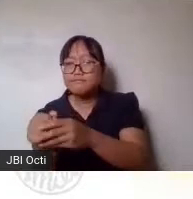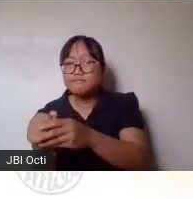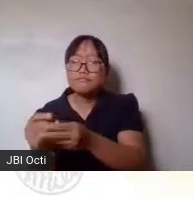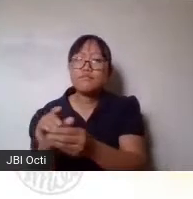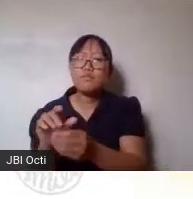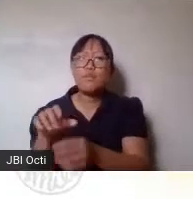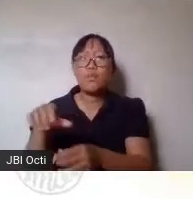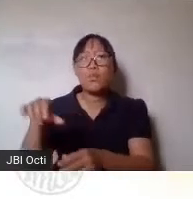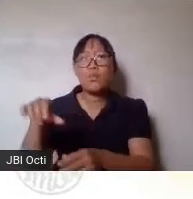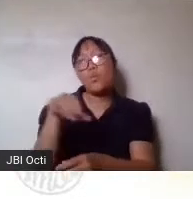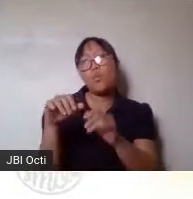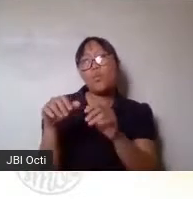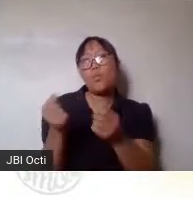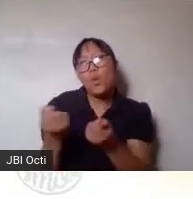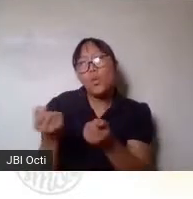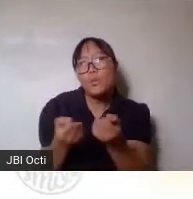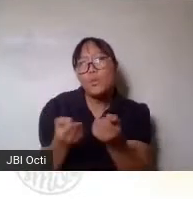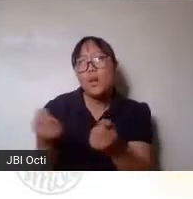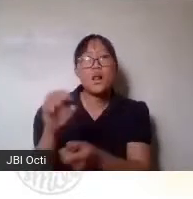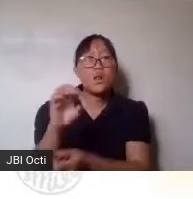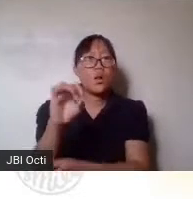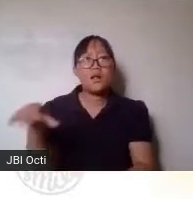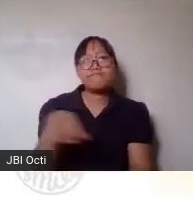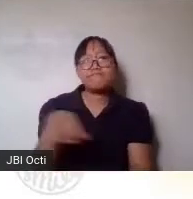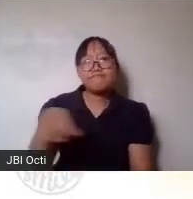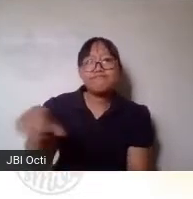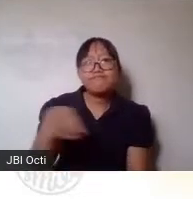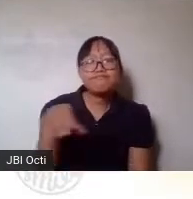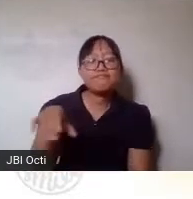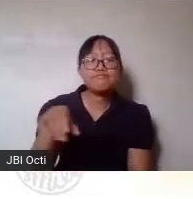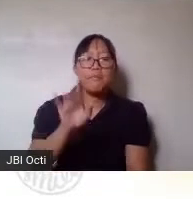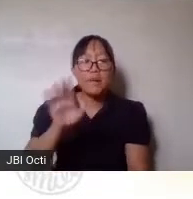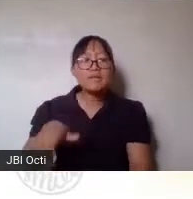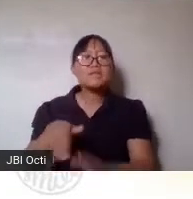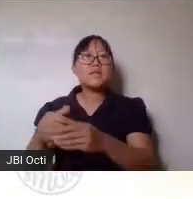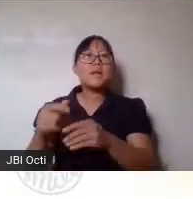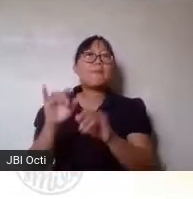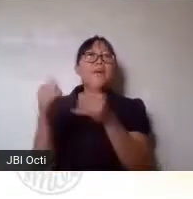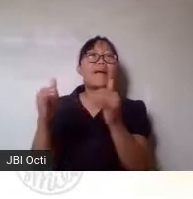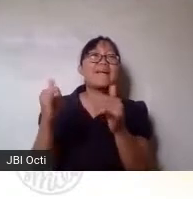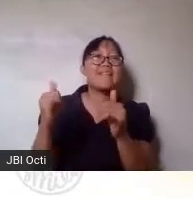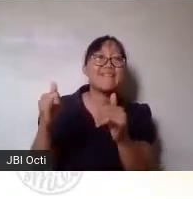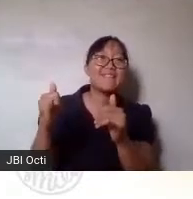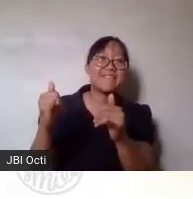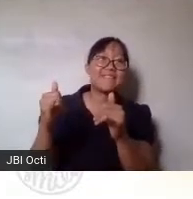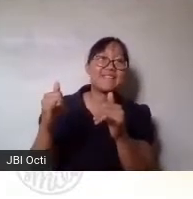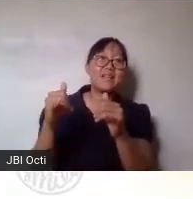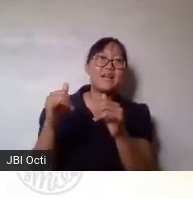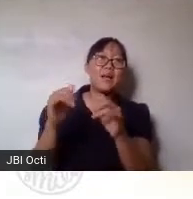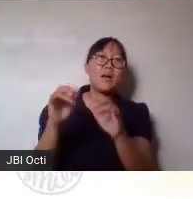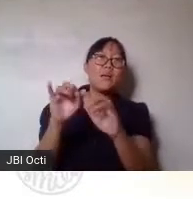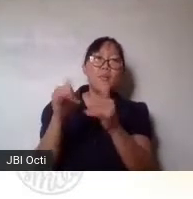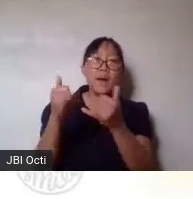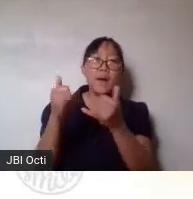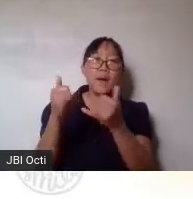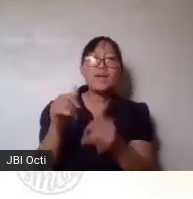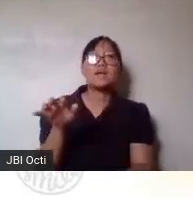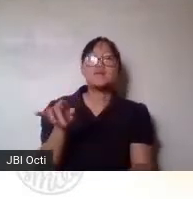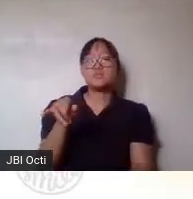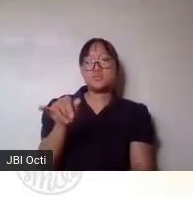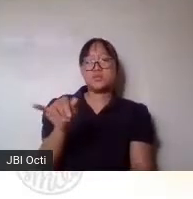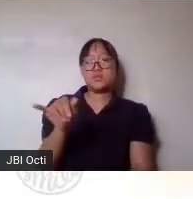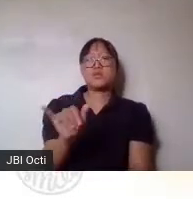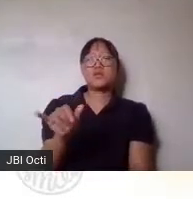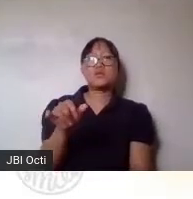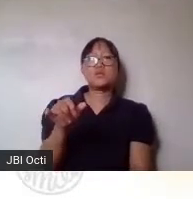bisa akan memainkan benda-benda yang dipegang itu sesuai dengan konteks dari benda itu. Nah, itu bedanya ya. Sehingga sebetulnya